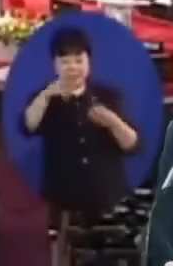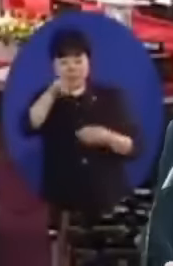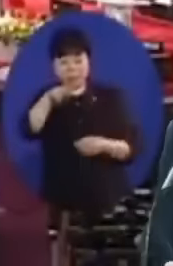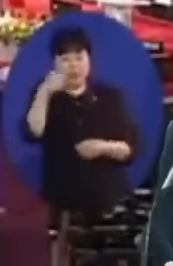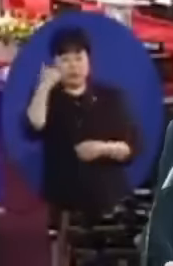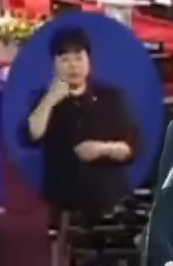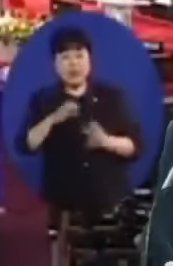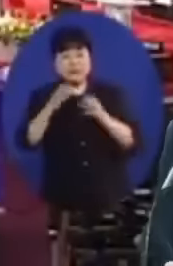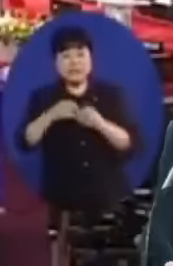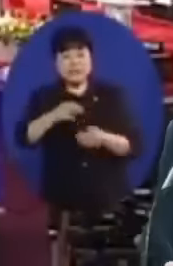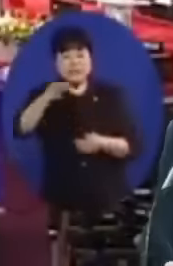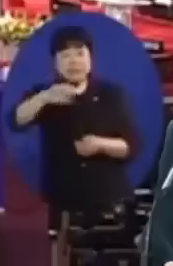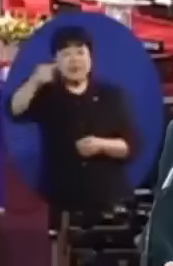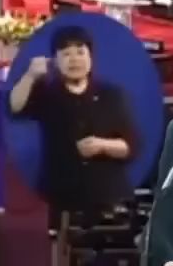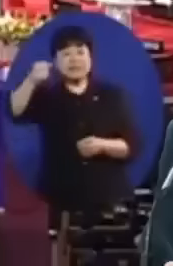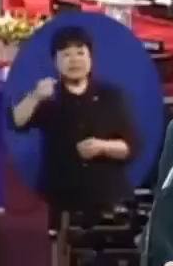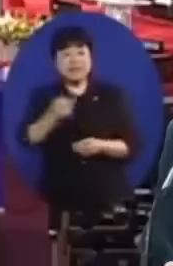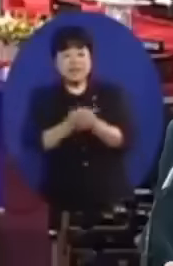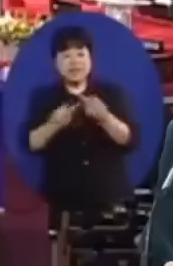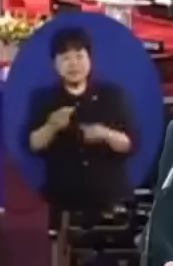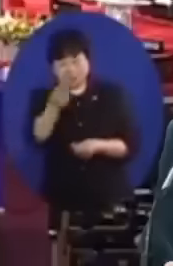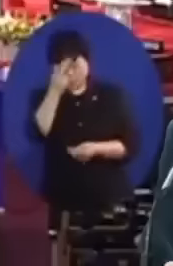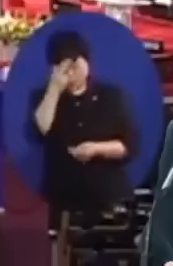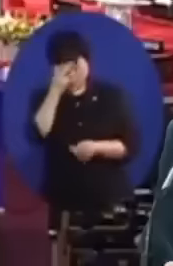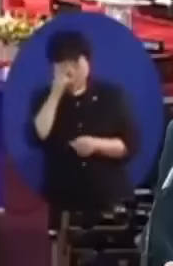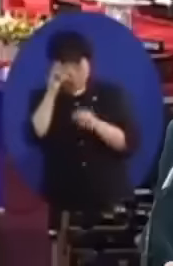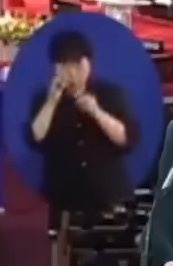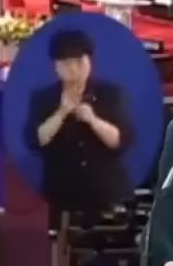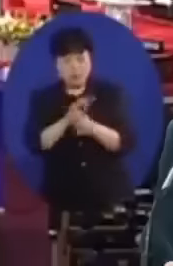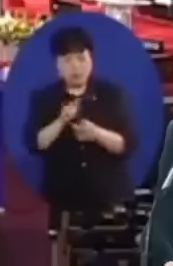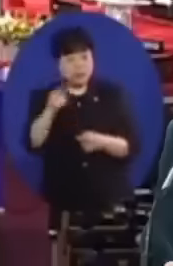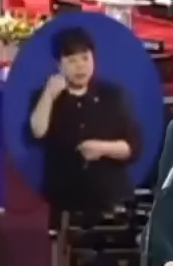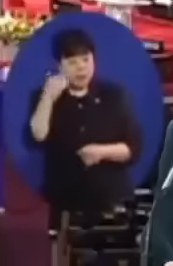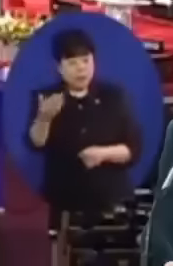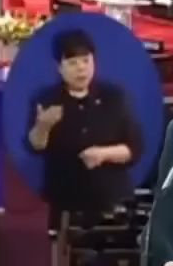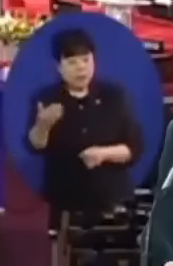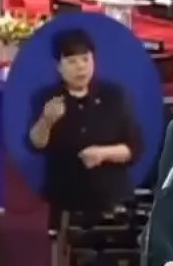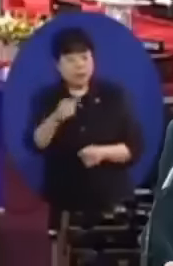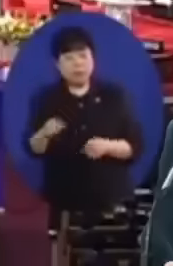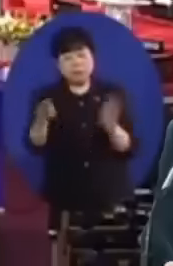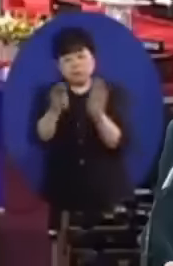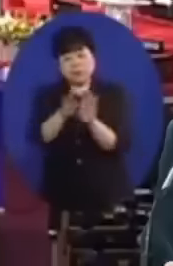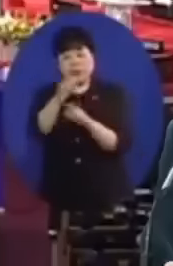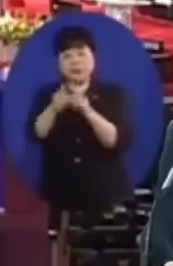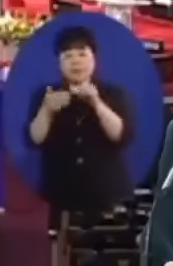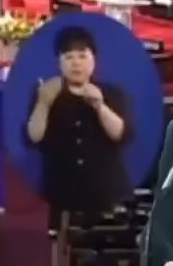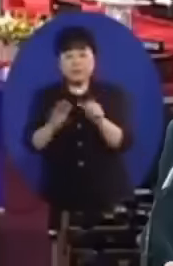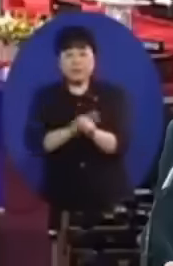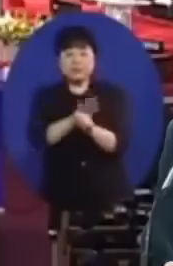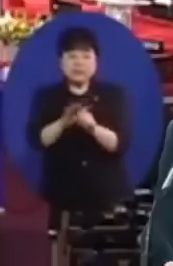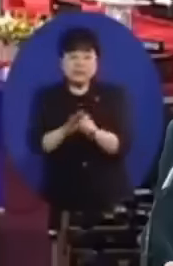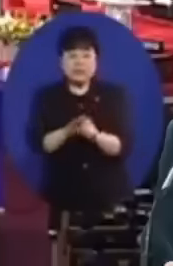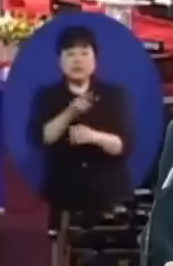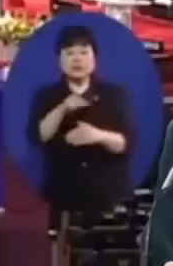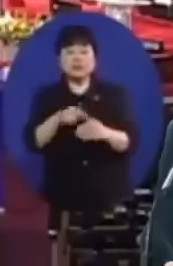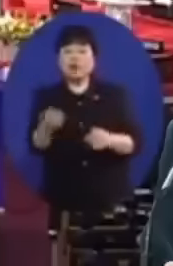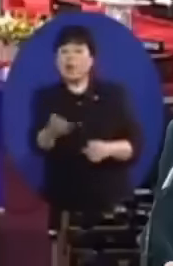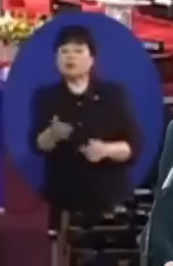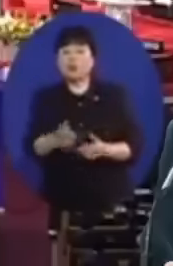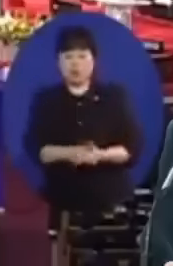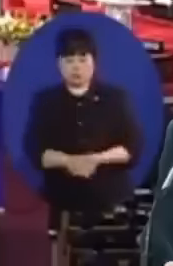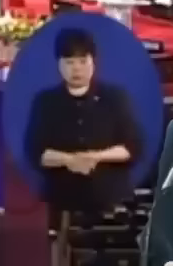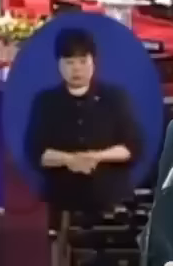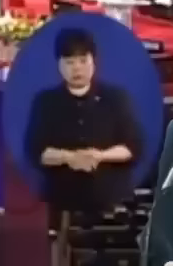누가 이 세상의 재물을 가지고 형제의 궁핍함을 보고도 도와줄 마음을 받으면 하나님의 사랑이 어찌 그 속에